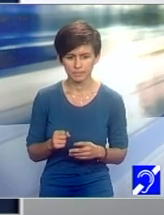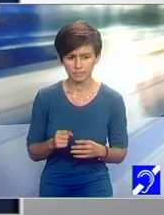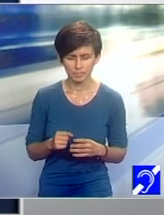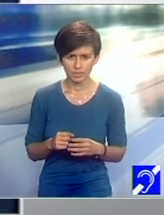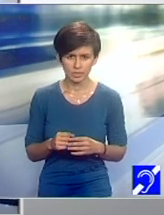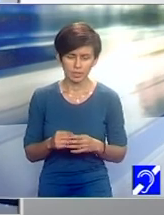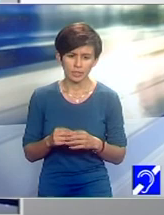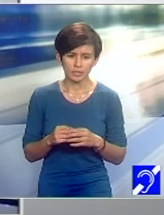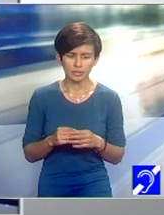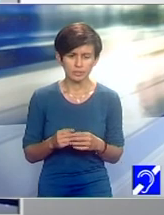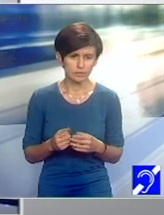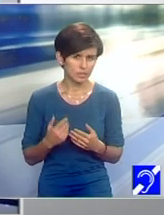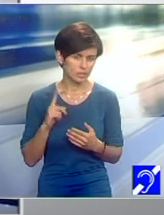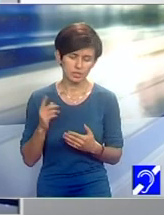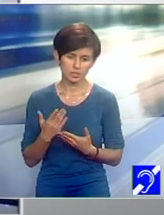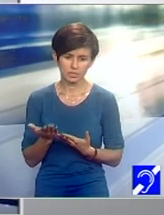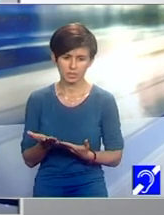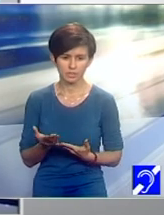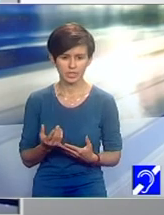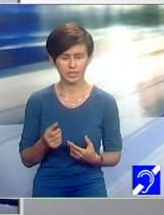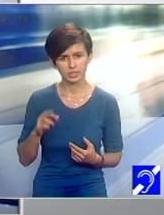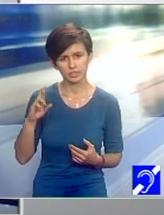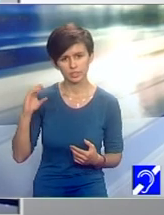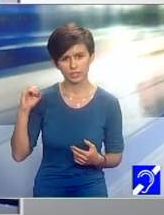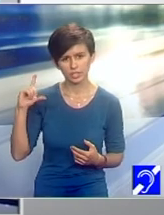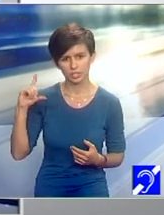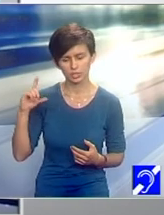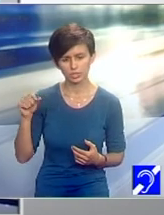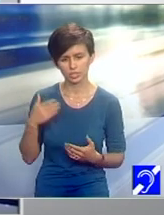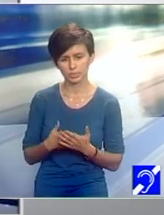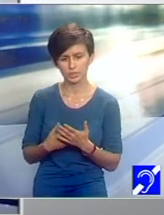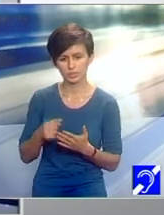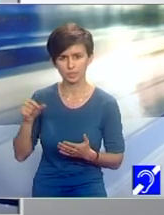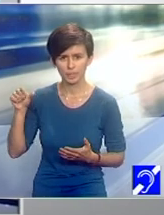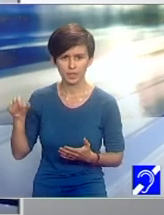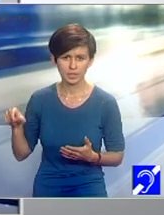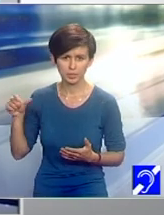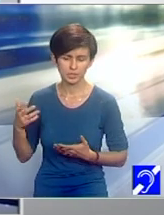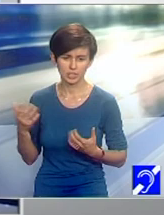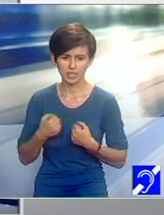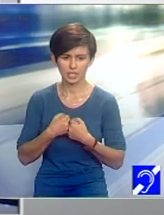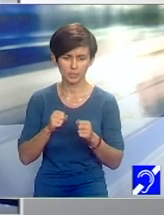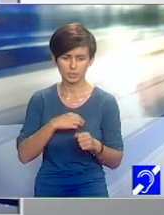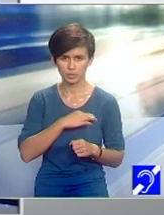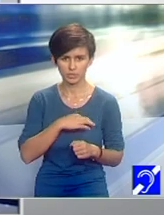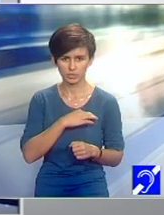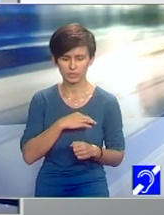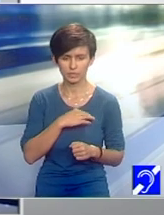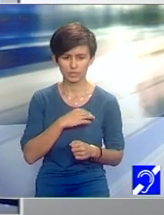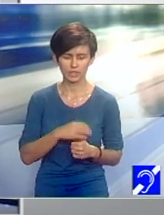o serie de roluri în care cineva care termină facultatea poate să găsească și